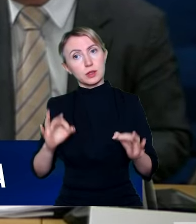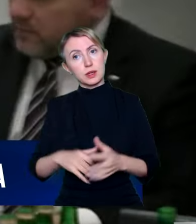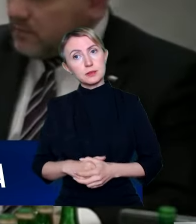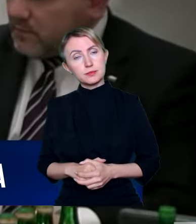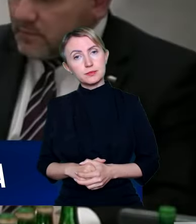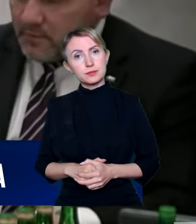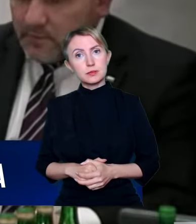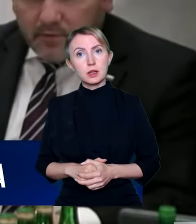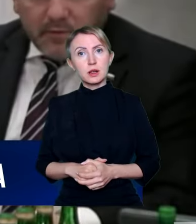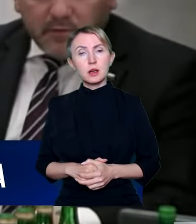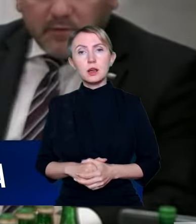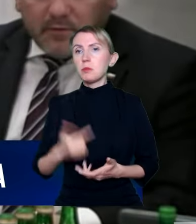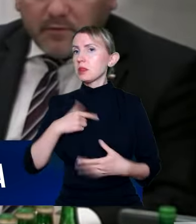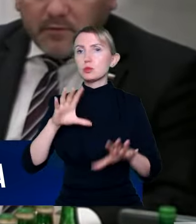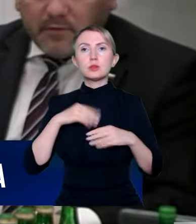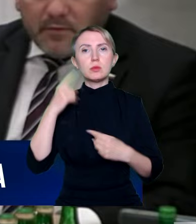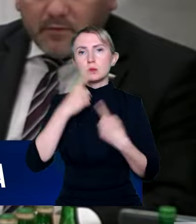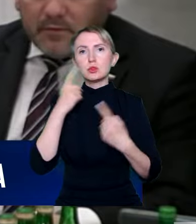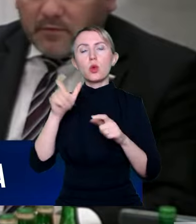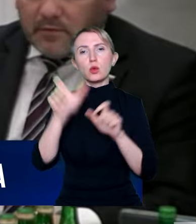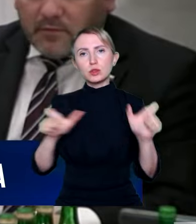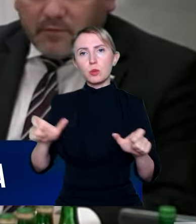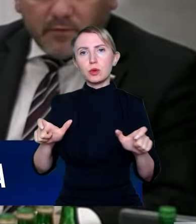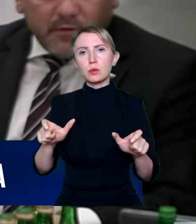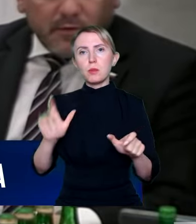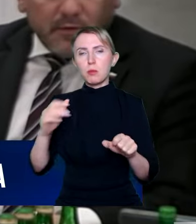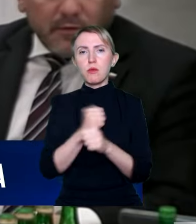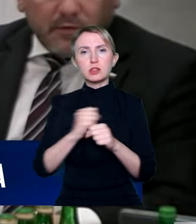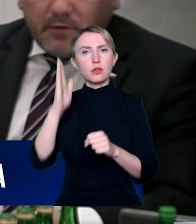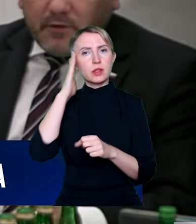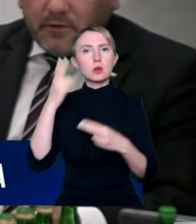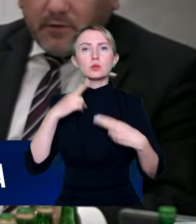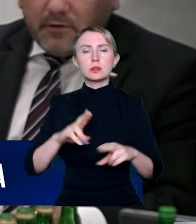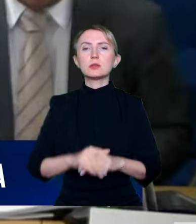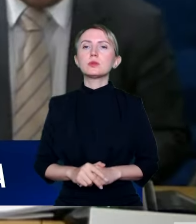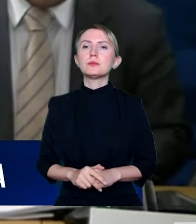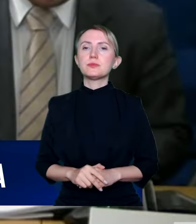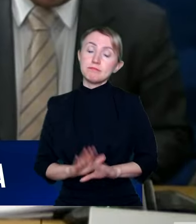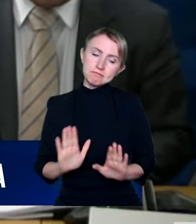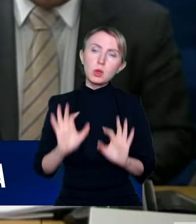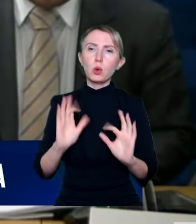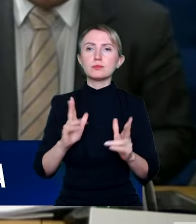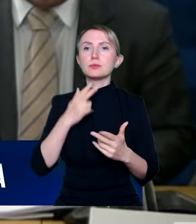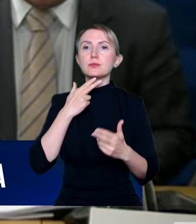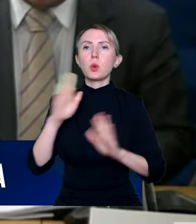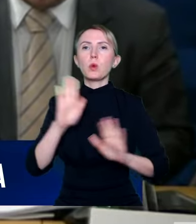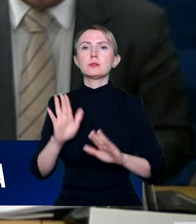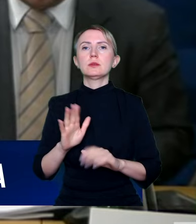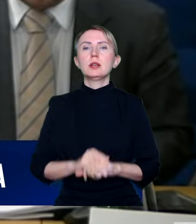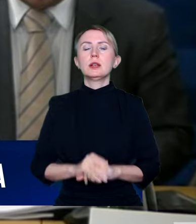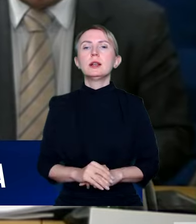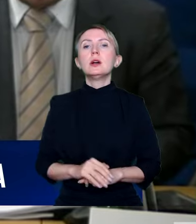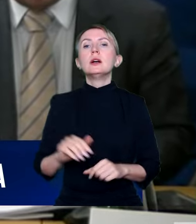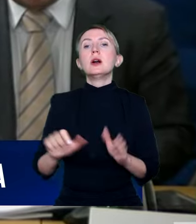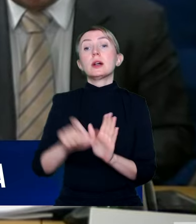nie przyjmujemy, uważamy, że te osoby mają na tyle poważną wiedzę, uczestniczyły w opiniowaniu. Głosujemy w takim razie. Kto jest za